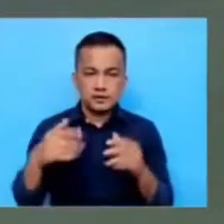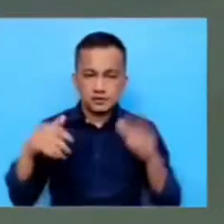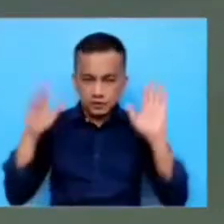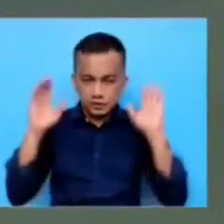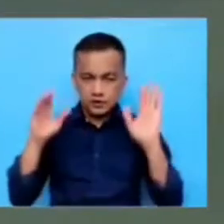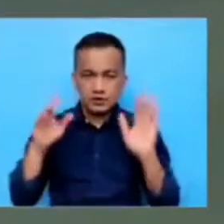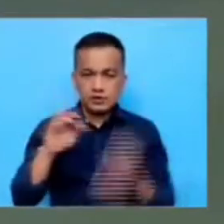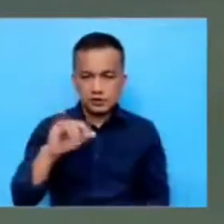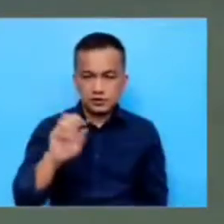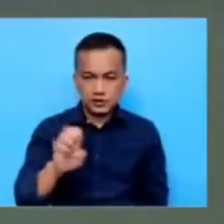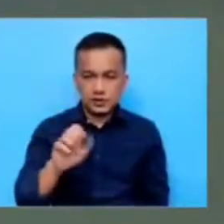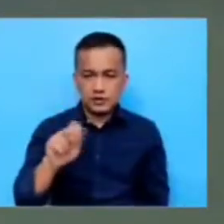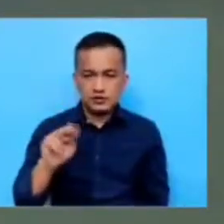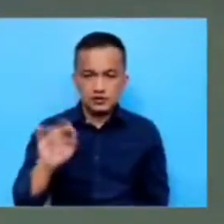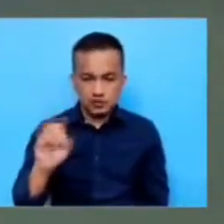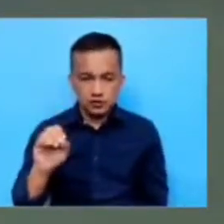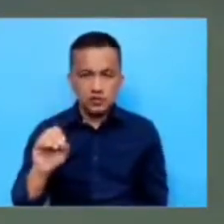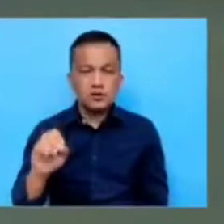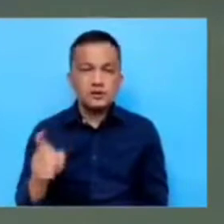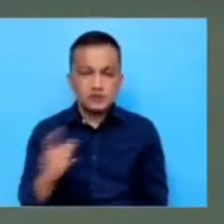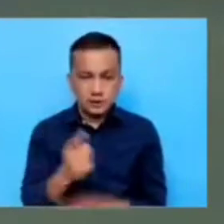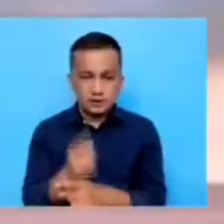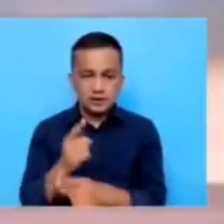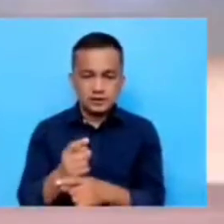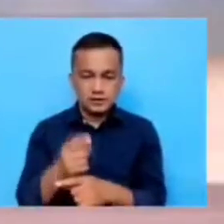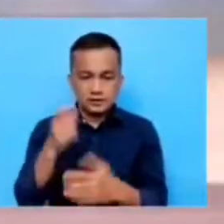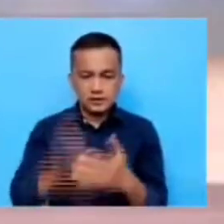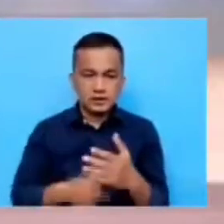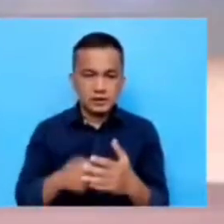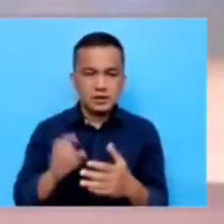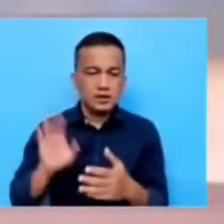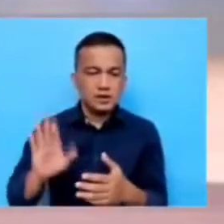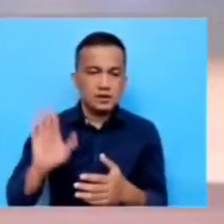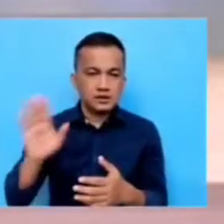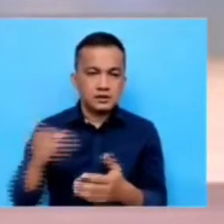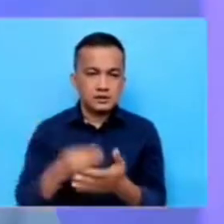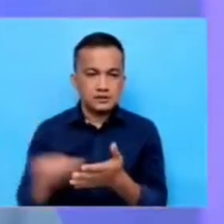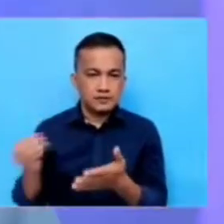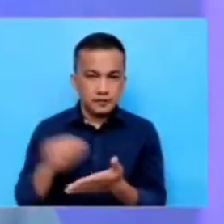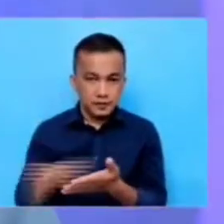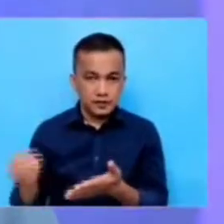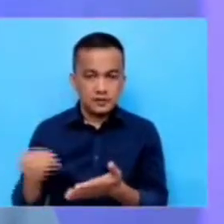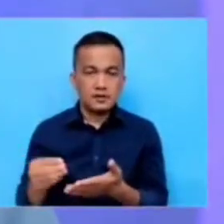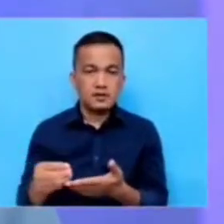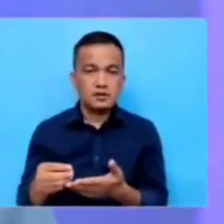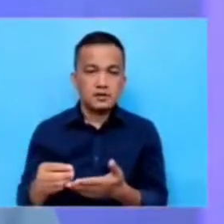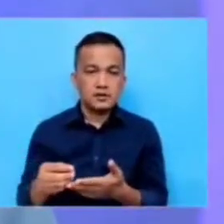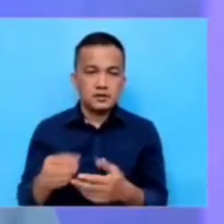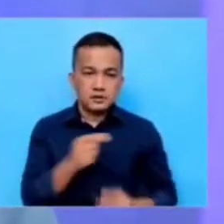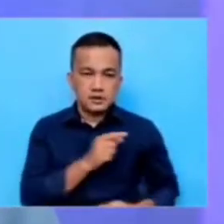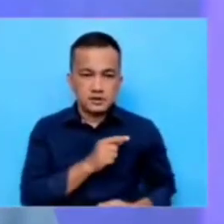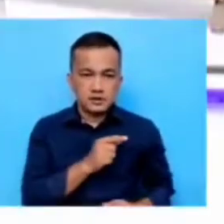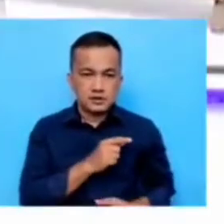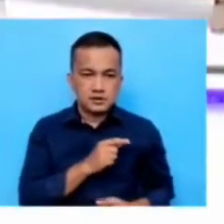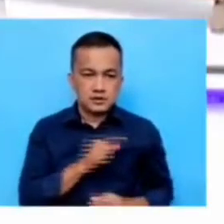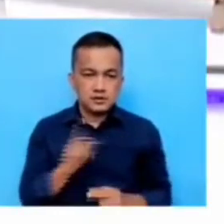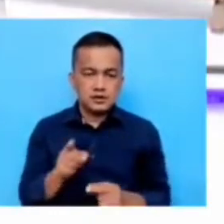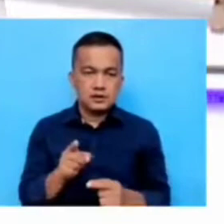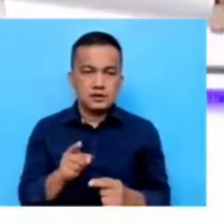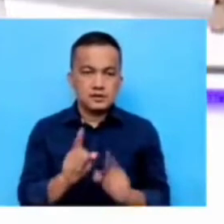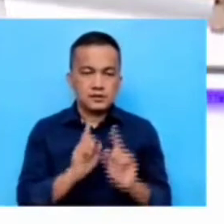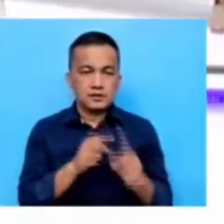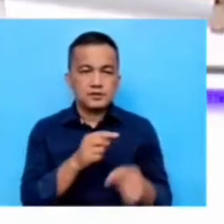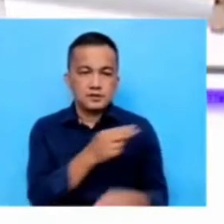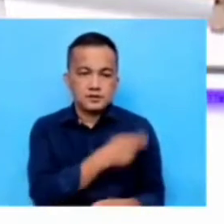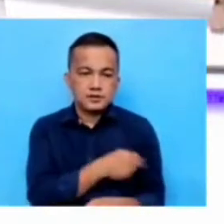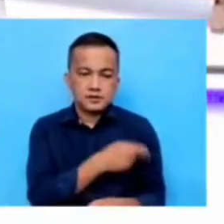Vicente. Tama lang din daw na sagutin ni San Vicente ang gastos ng secure sa kanyang pagpapagamot. Kaugnay naman